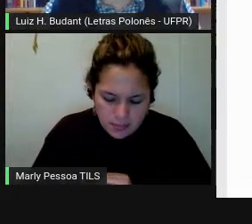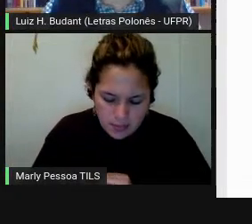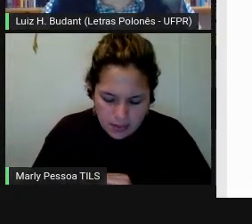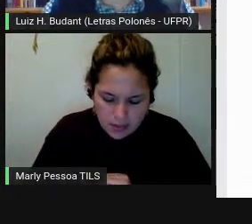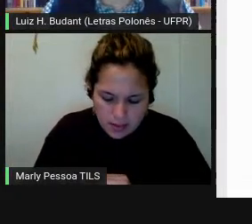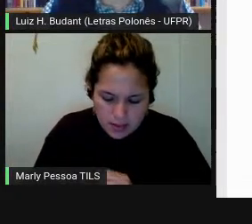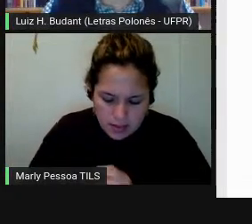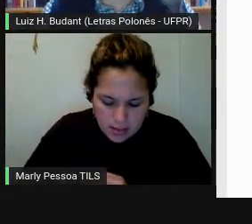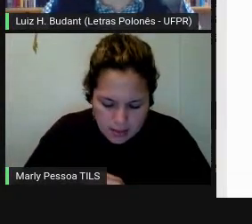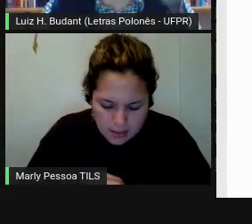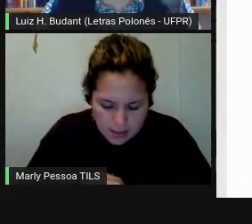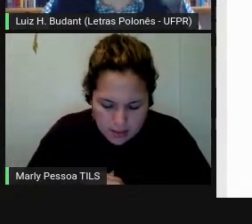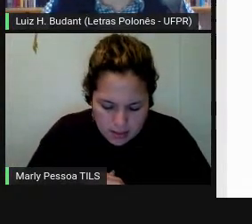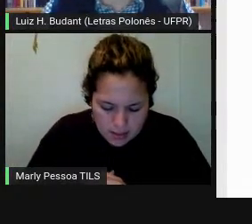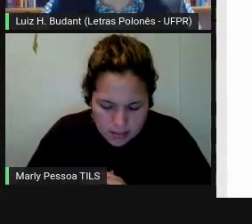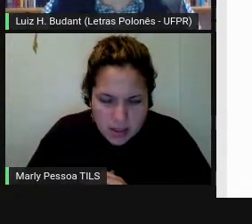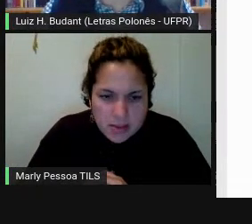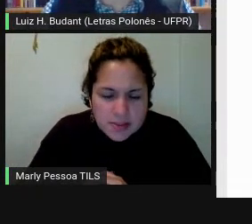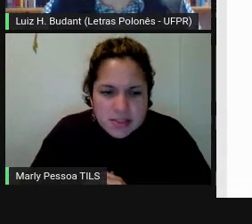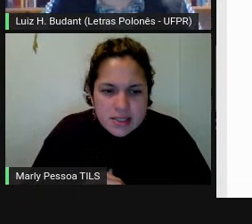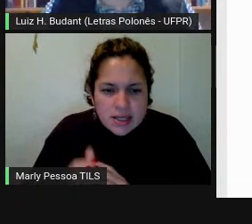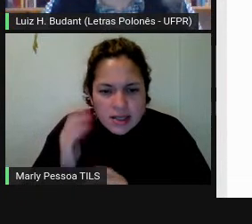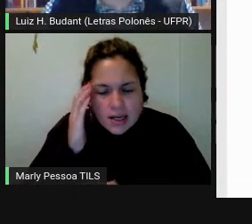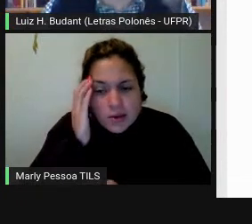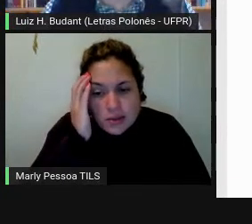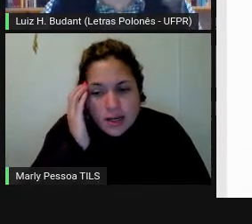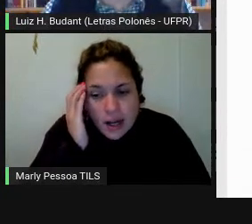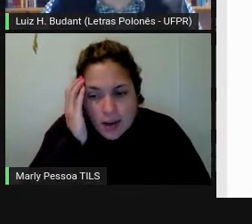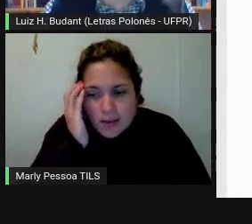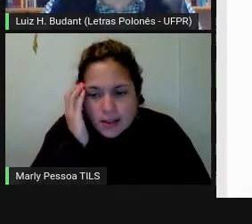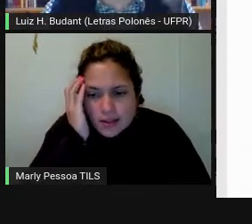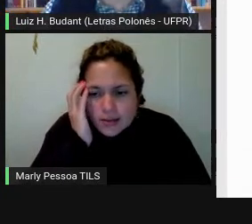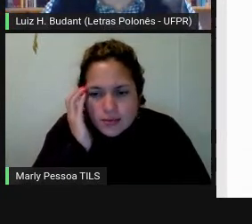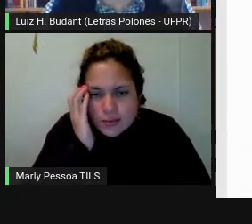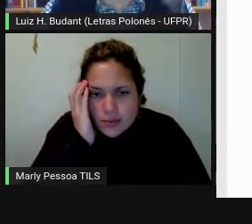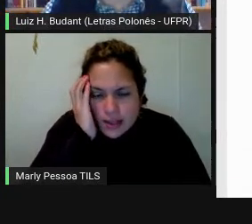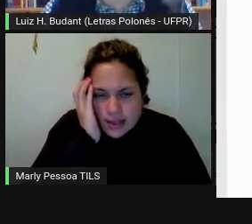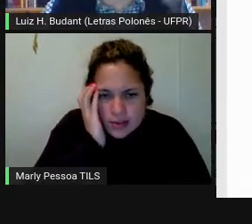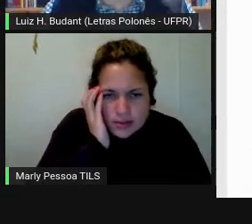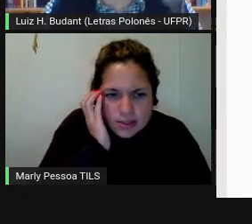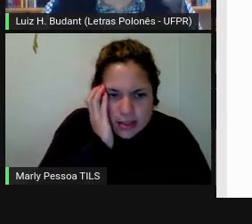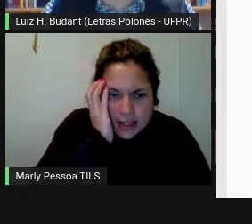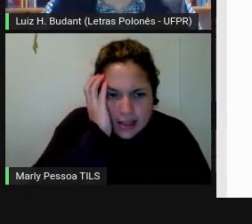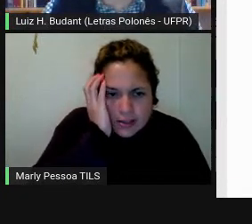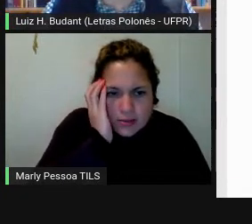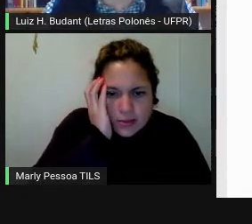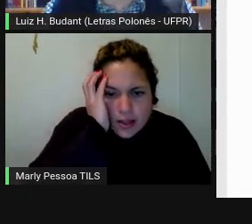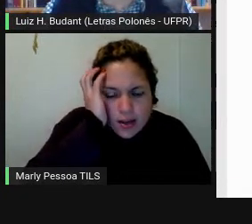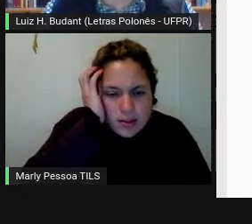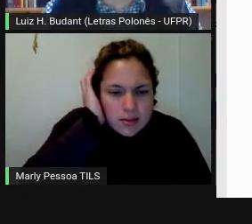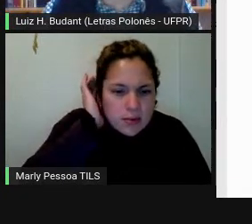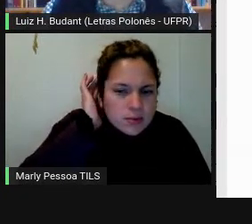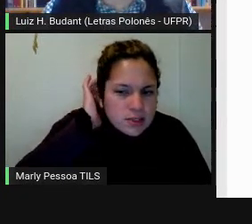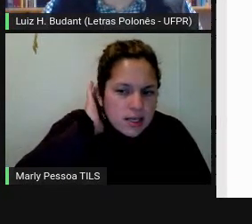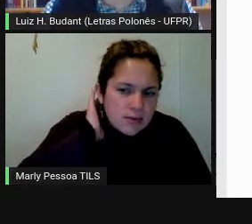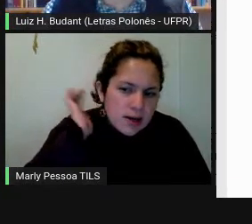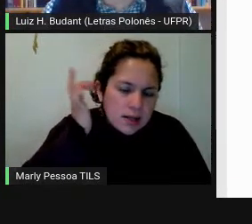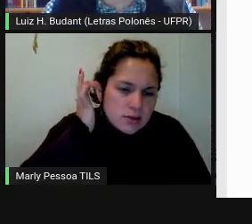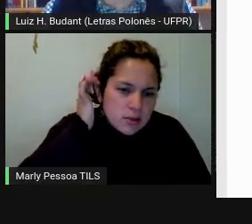przyjęciem chrześcijaństwa przez Polaków, no, czyli najpewniej X wiek. Wywodzą się z języka